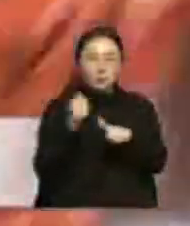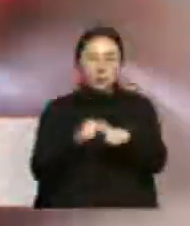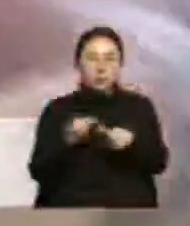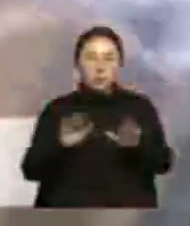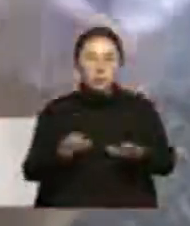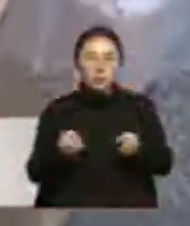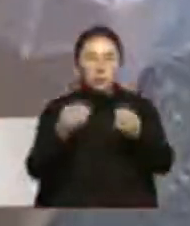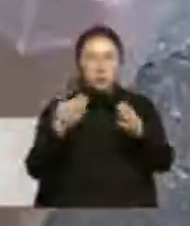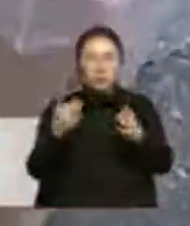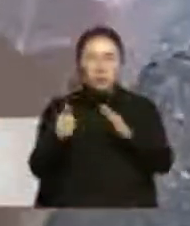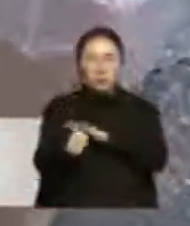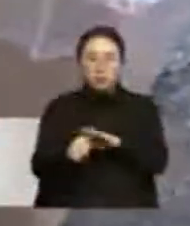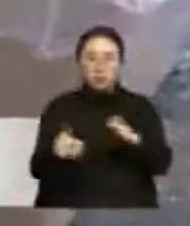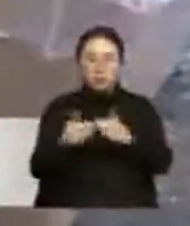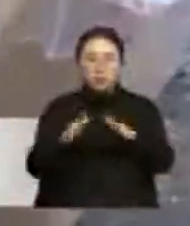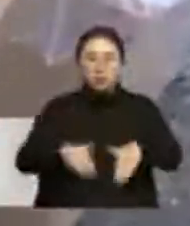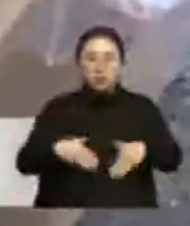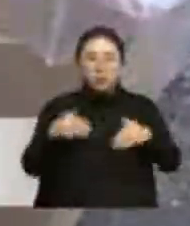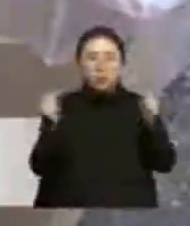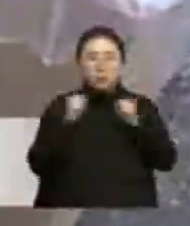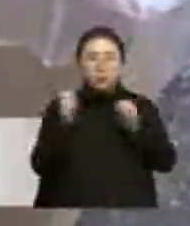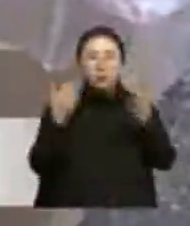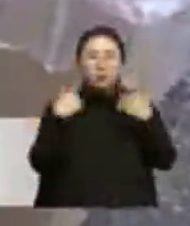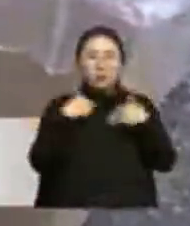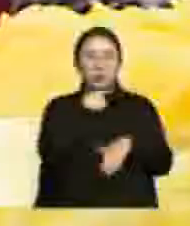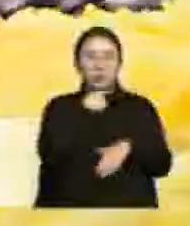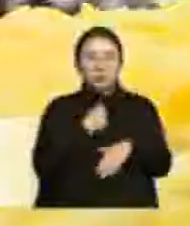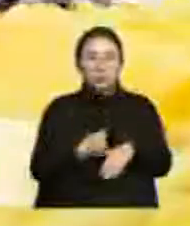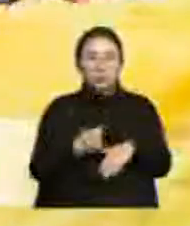이번 행사로 소외된 이웃들이 따뜻한 겨울을 보내길